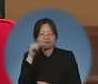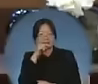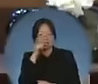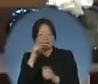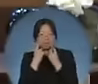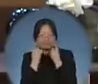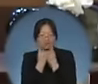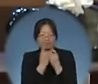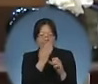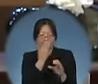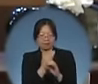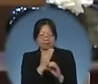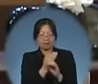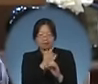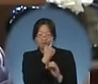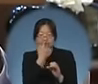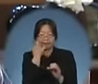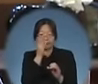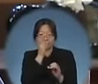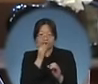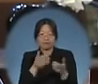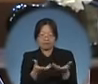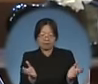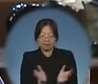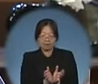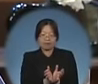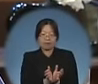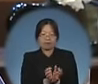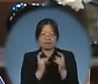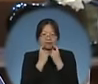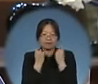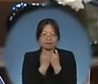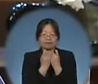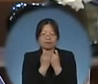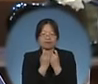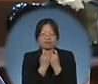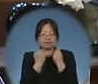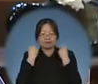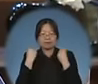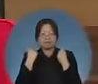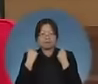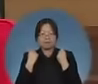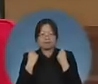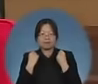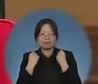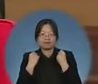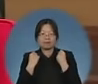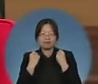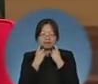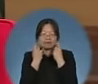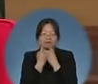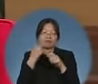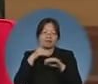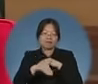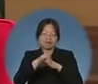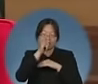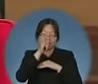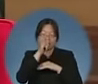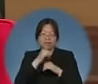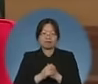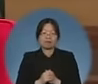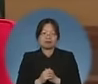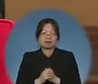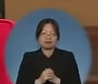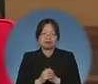철저히 개인주의에 근거한 어떤 공동체. 그렇죠. 건강한 버전의 개인주의죠. 예, 그러면서도